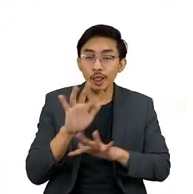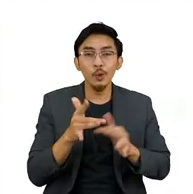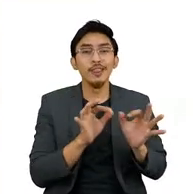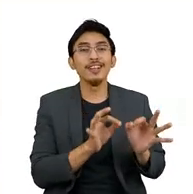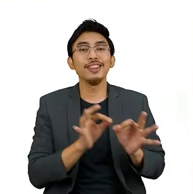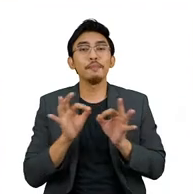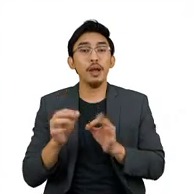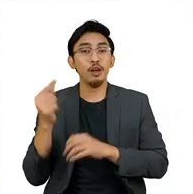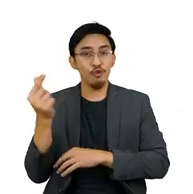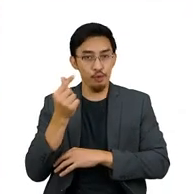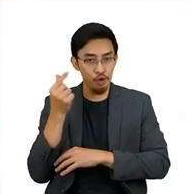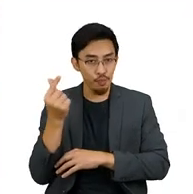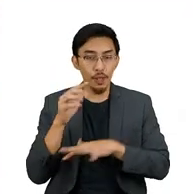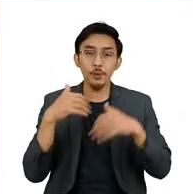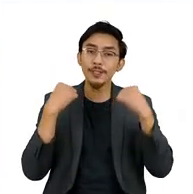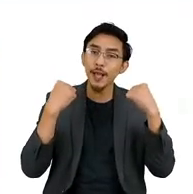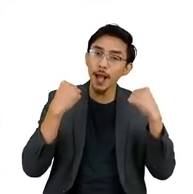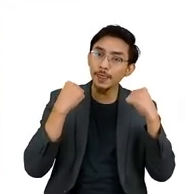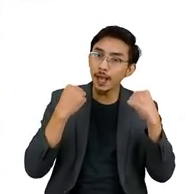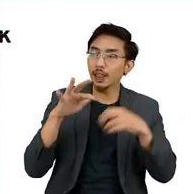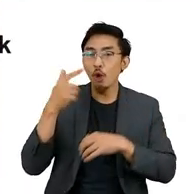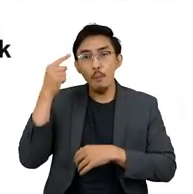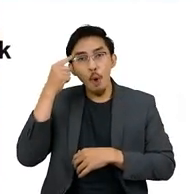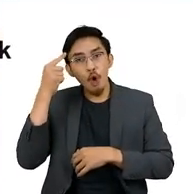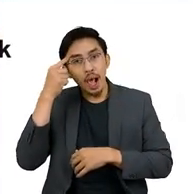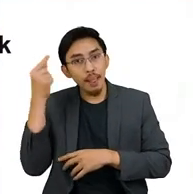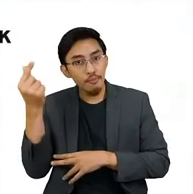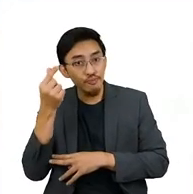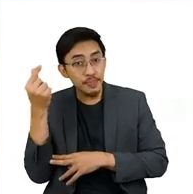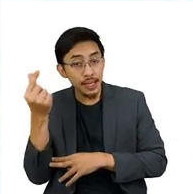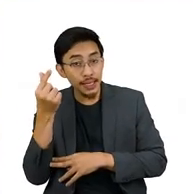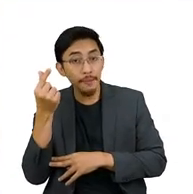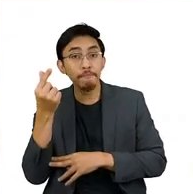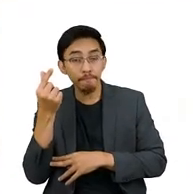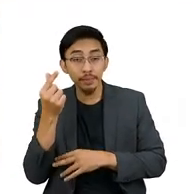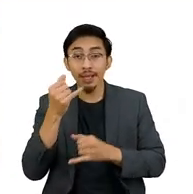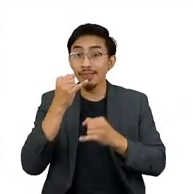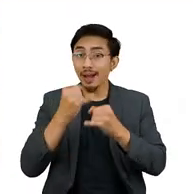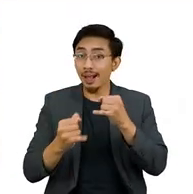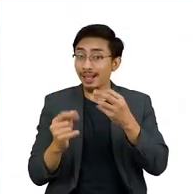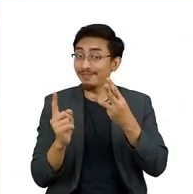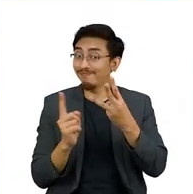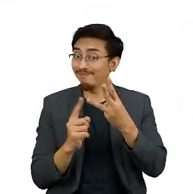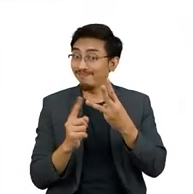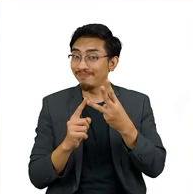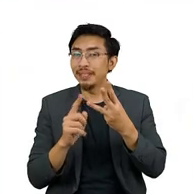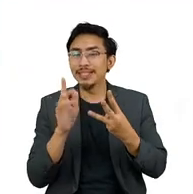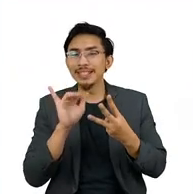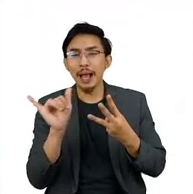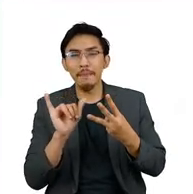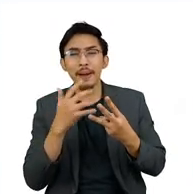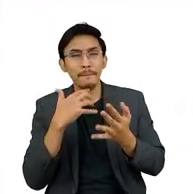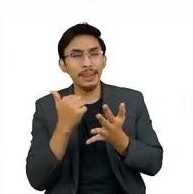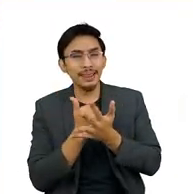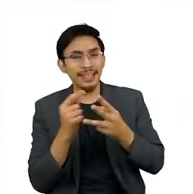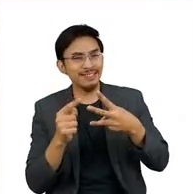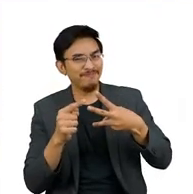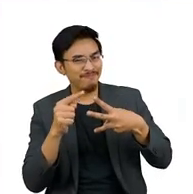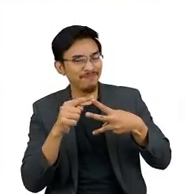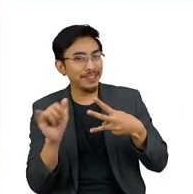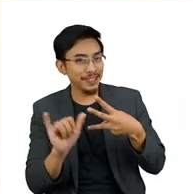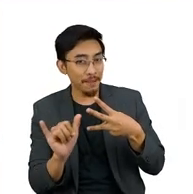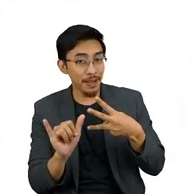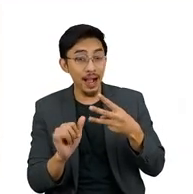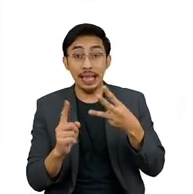umum, atau kesehatan, atau juga moral publik. Terakhir, dan sama pentingnya dengan kedua unsur lain, pembatasan hak digital